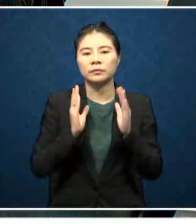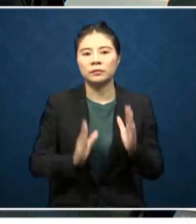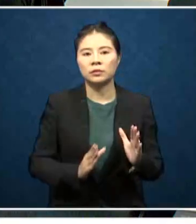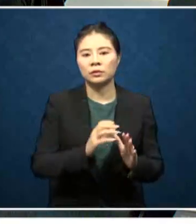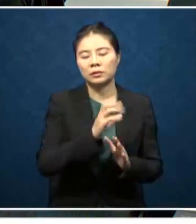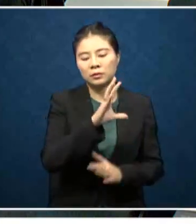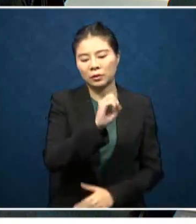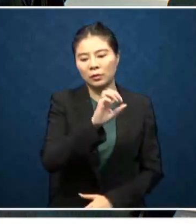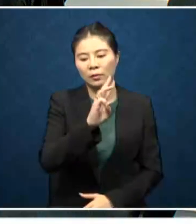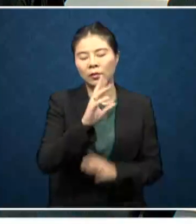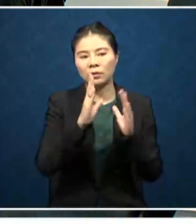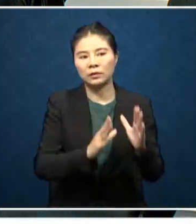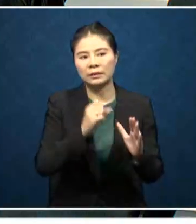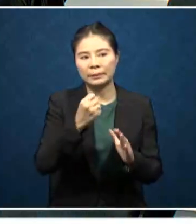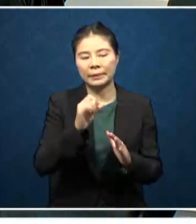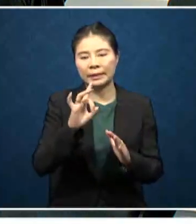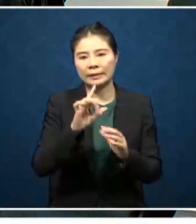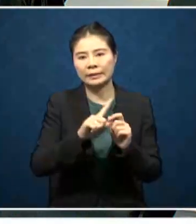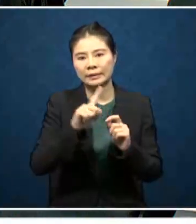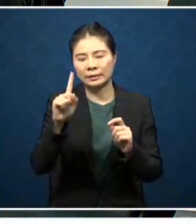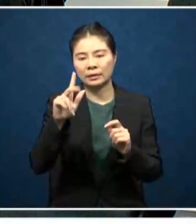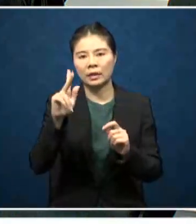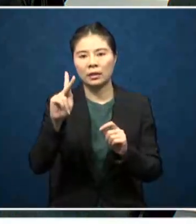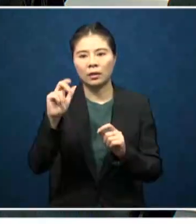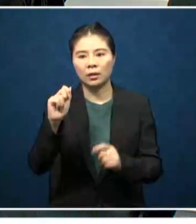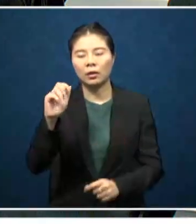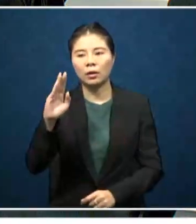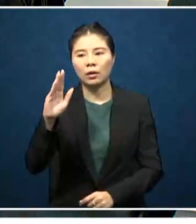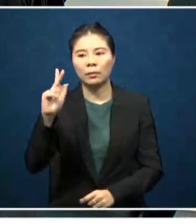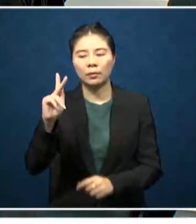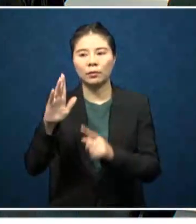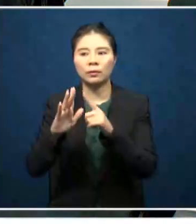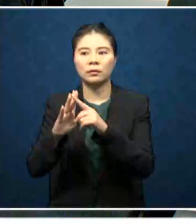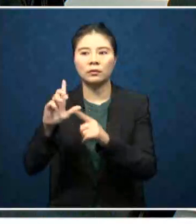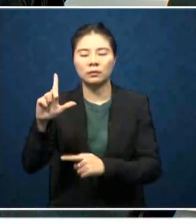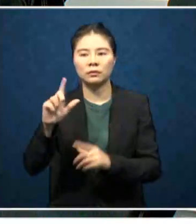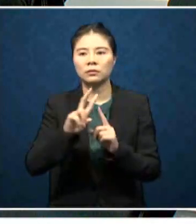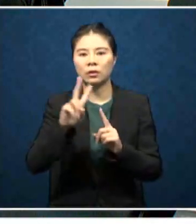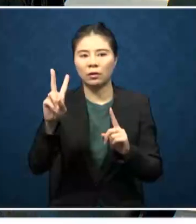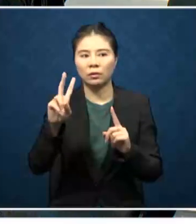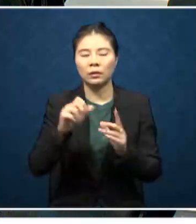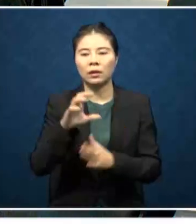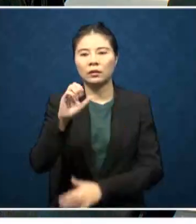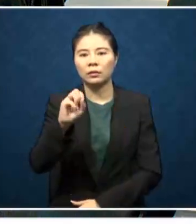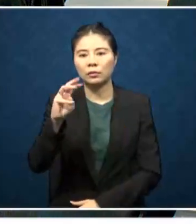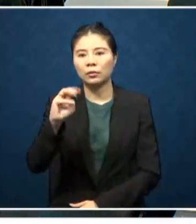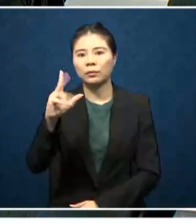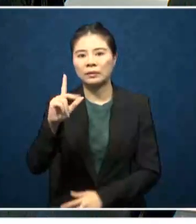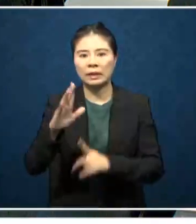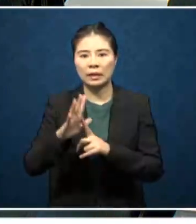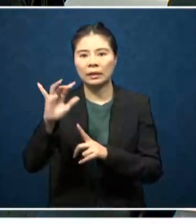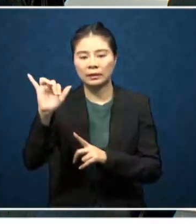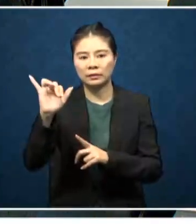คน1นางกอบกุลอพรณอยุธยา 2นายสมชายชานรง